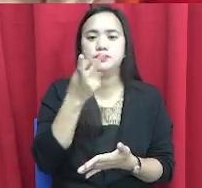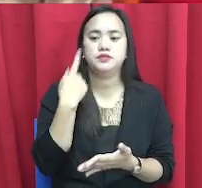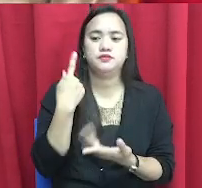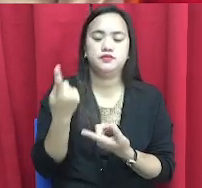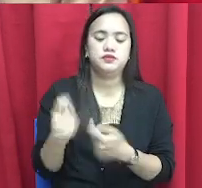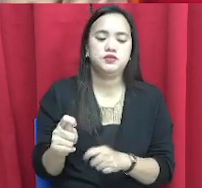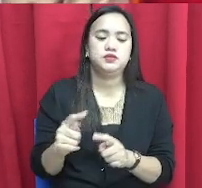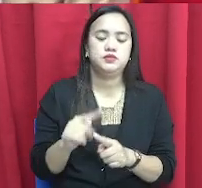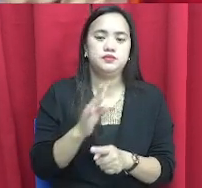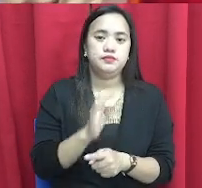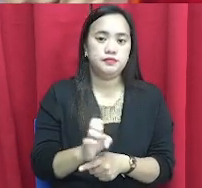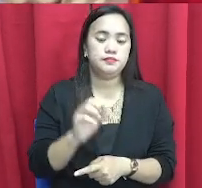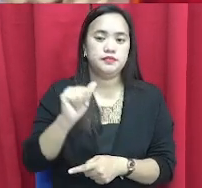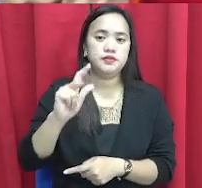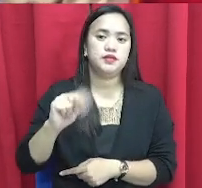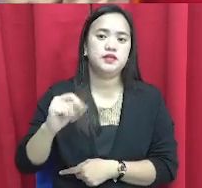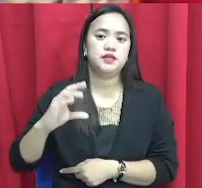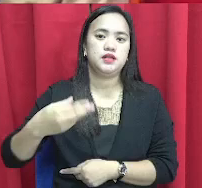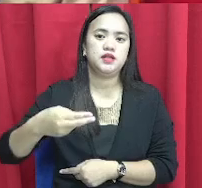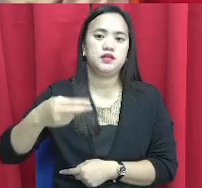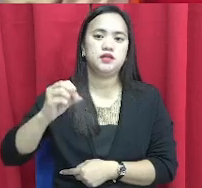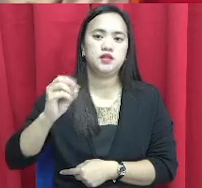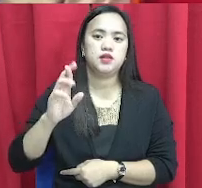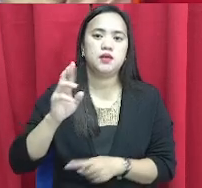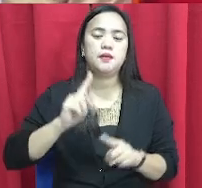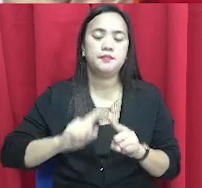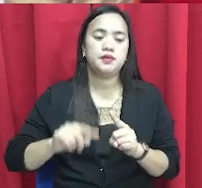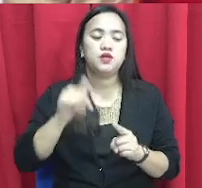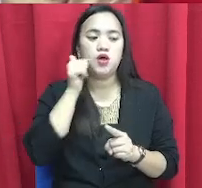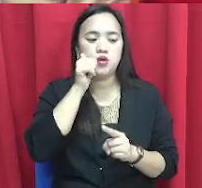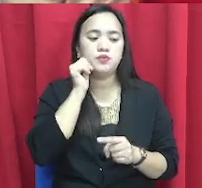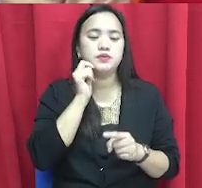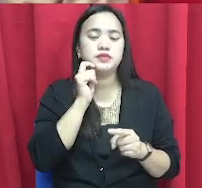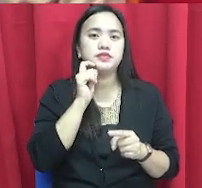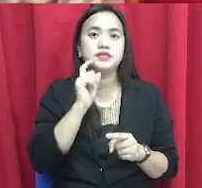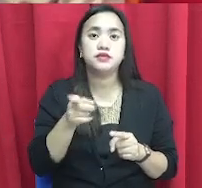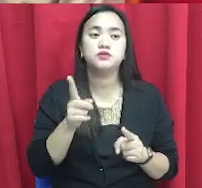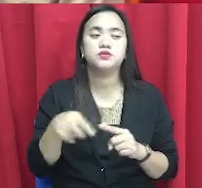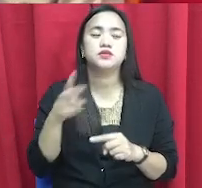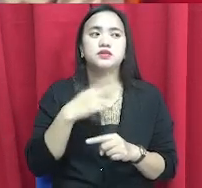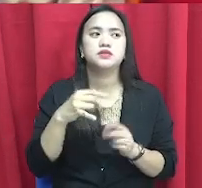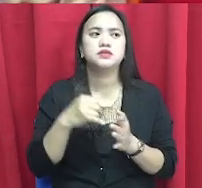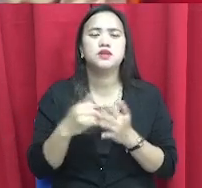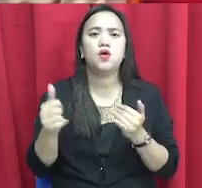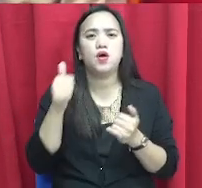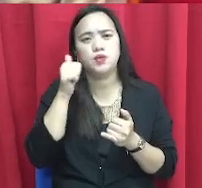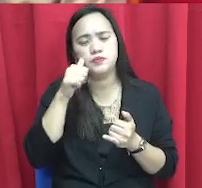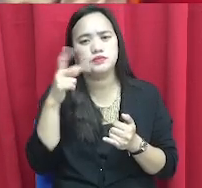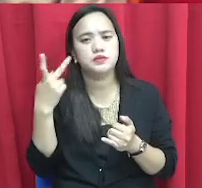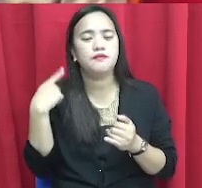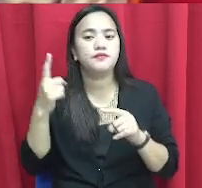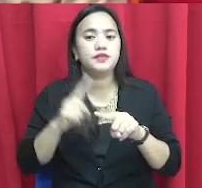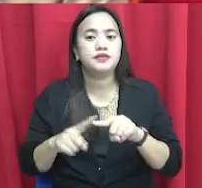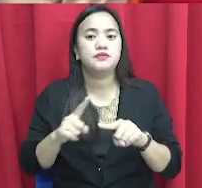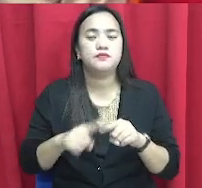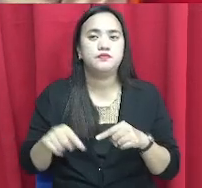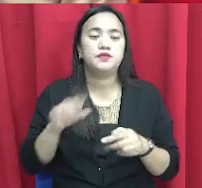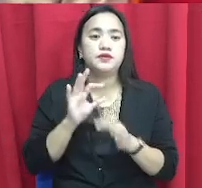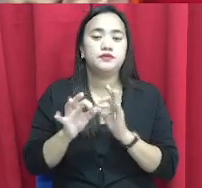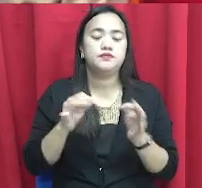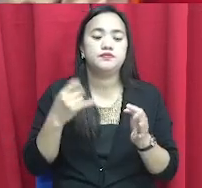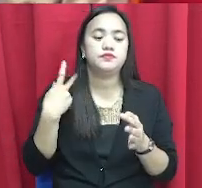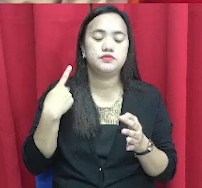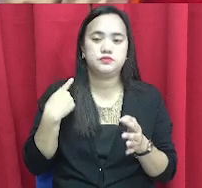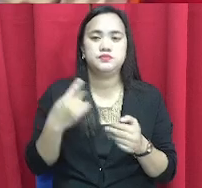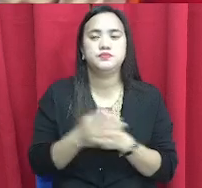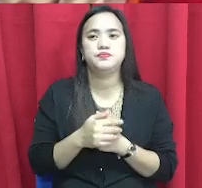maging angor po doon pero ah katulad ng sabi ni sirj iba po iba po yung ah usapin at